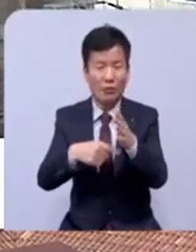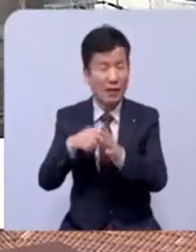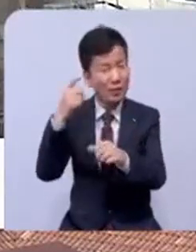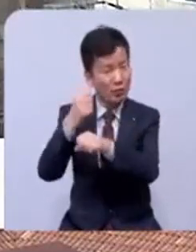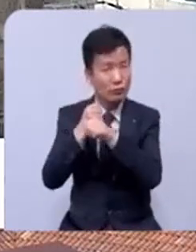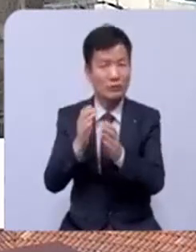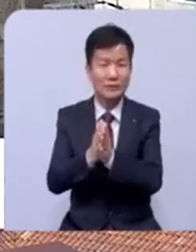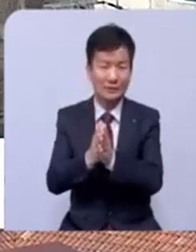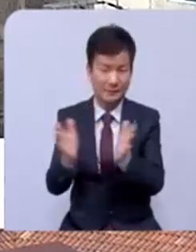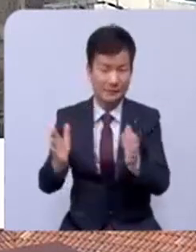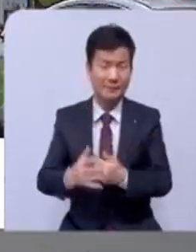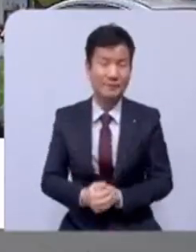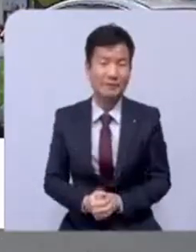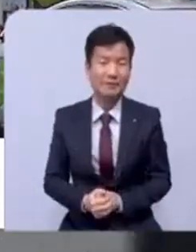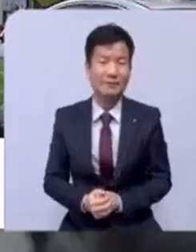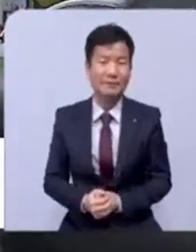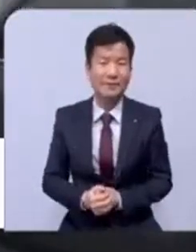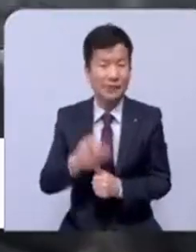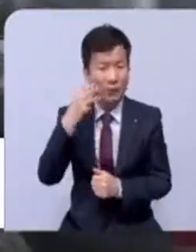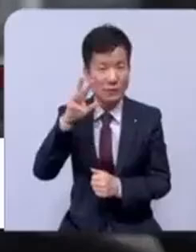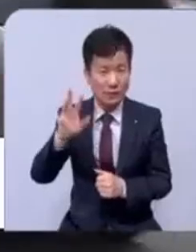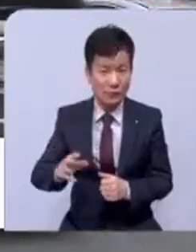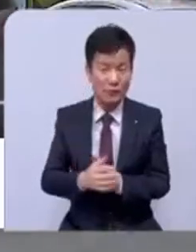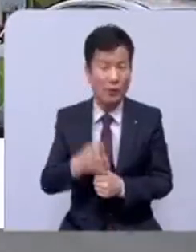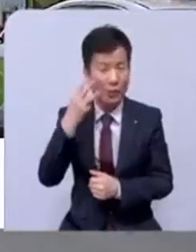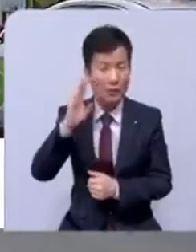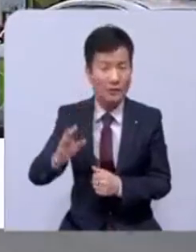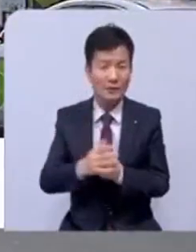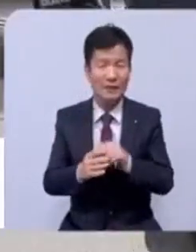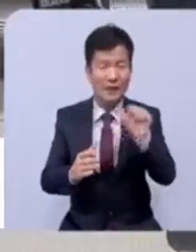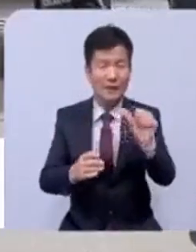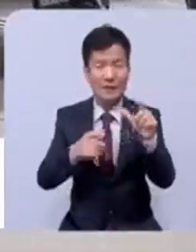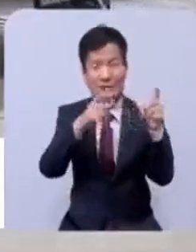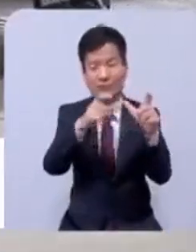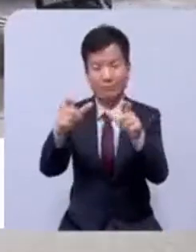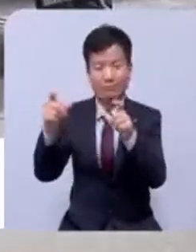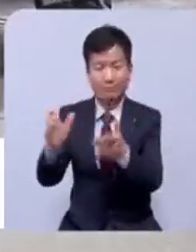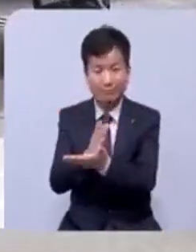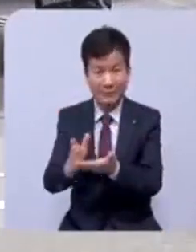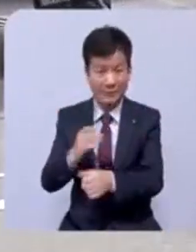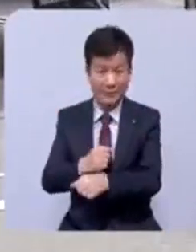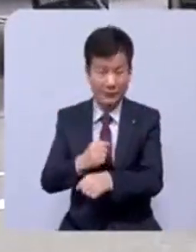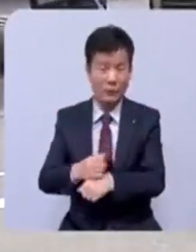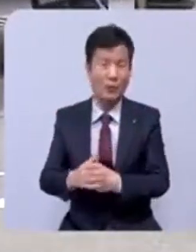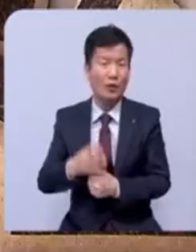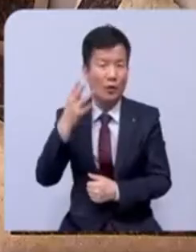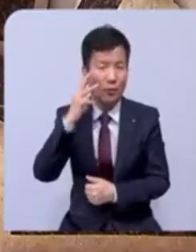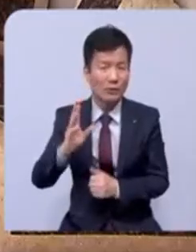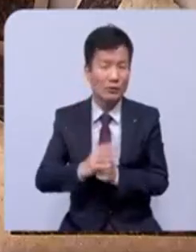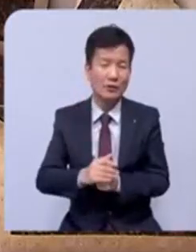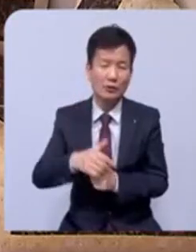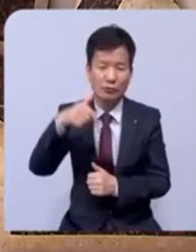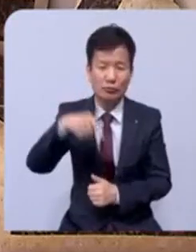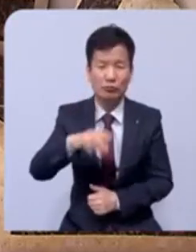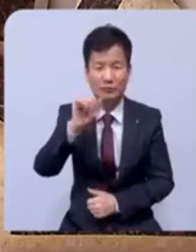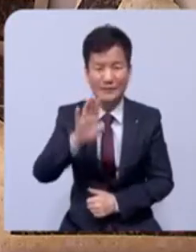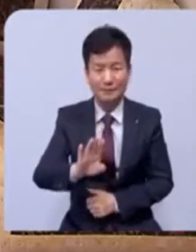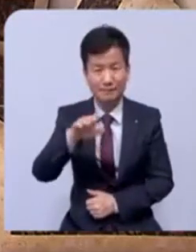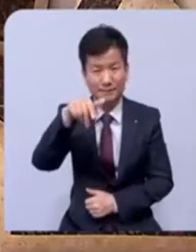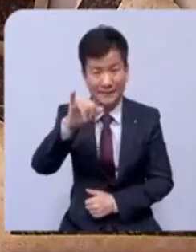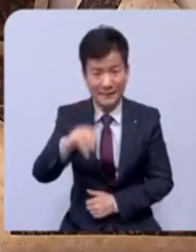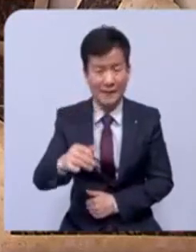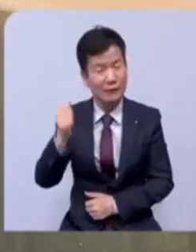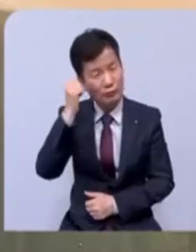연구 용역을 마쳤습니다. 옥천군은 옥천읍을 5개 상권으로 분류한 뒤 옥천 구읍길에는